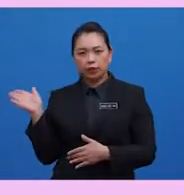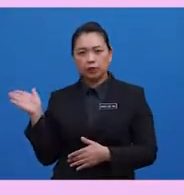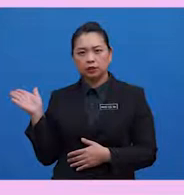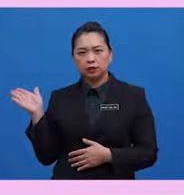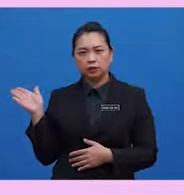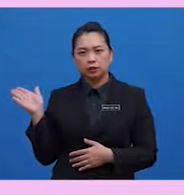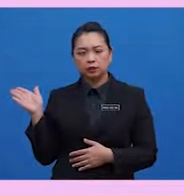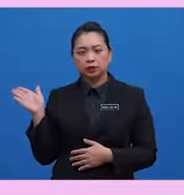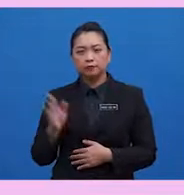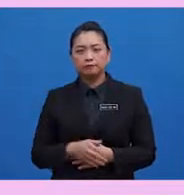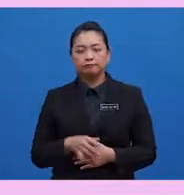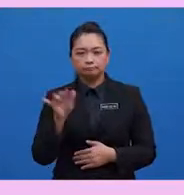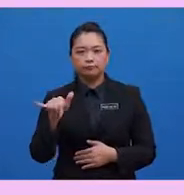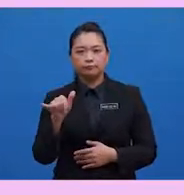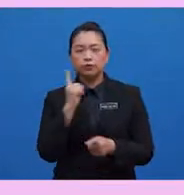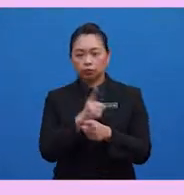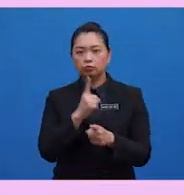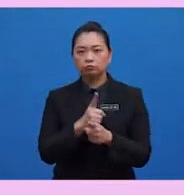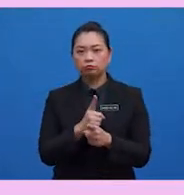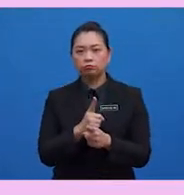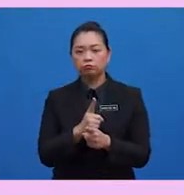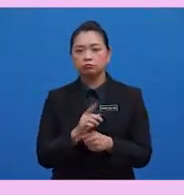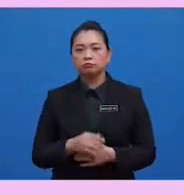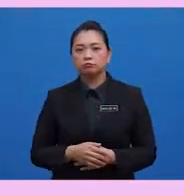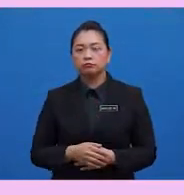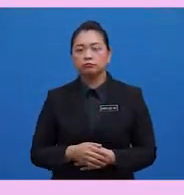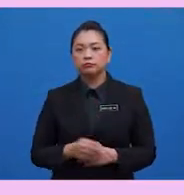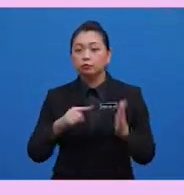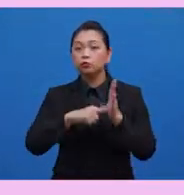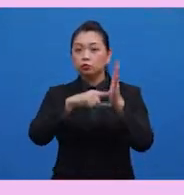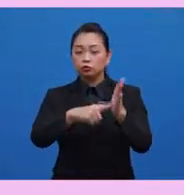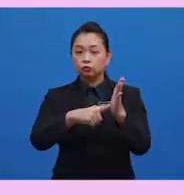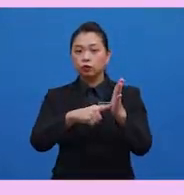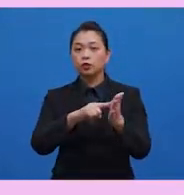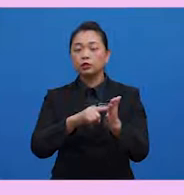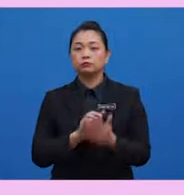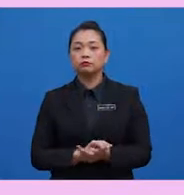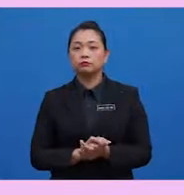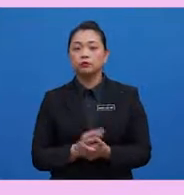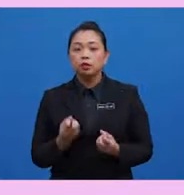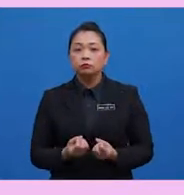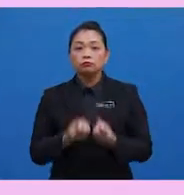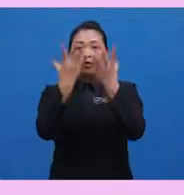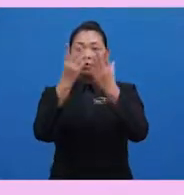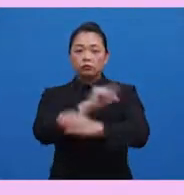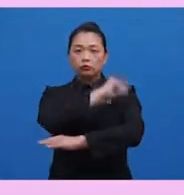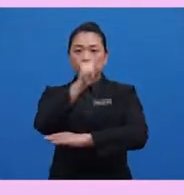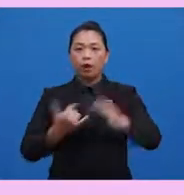skrin? Ya, betul. Gambar tersebut menunjukkan kejadian letusan gunung berapi.